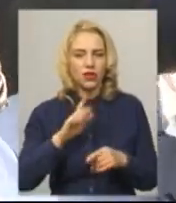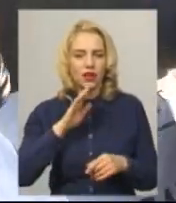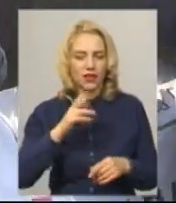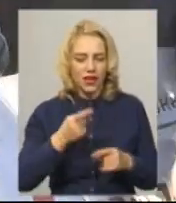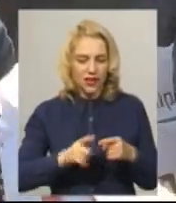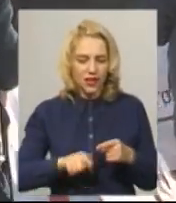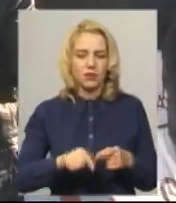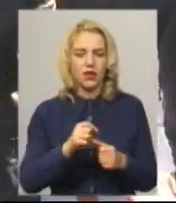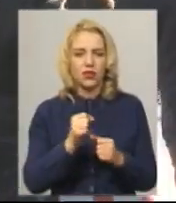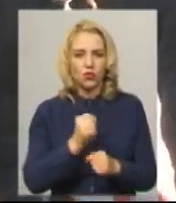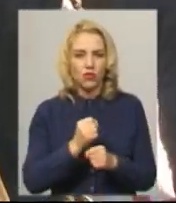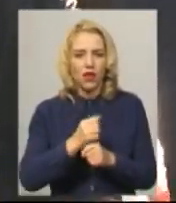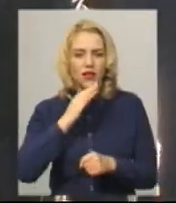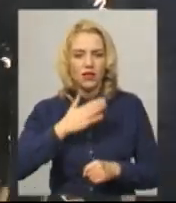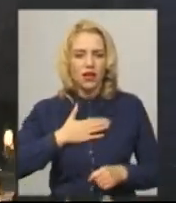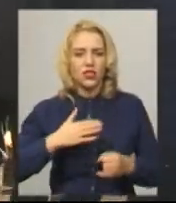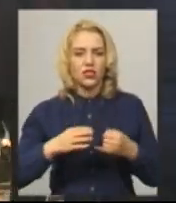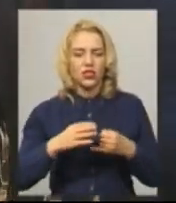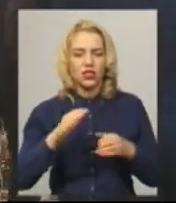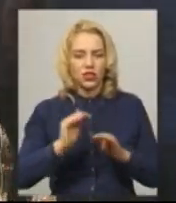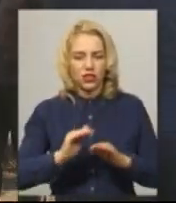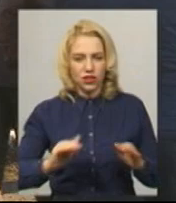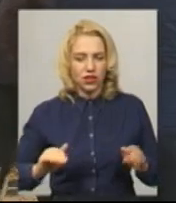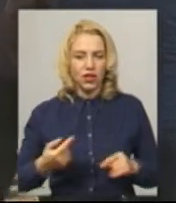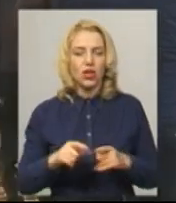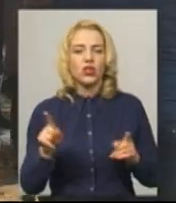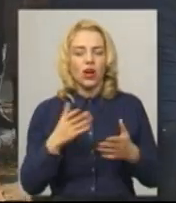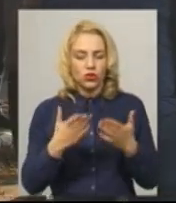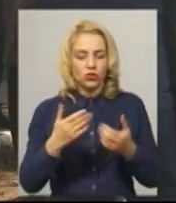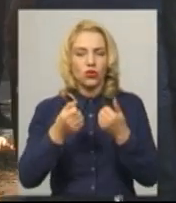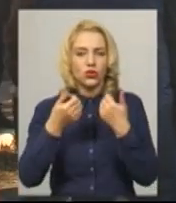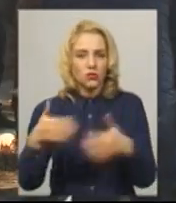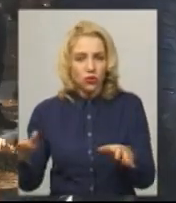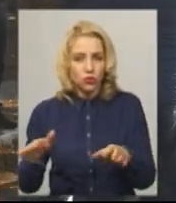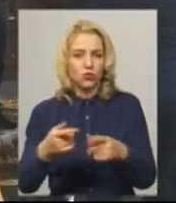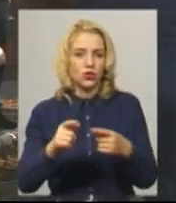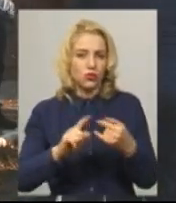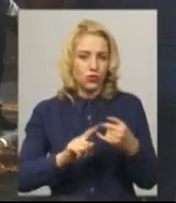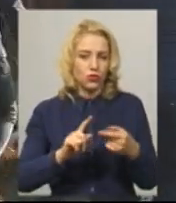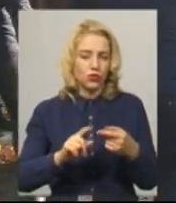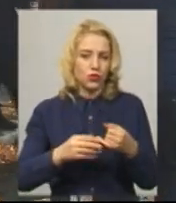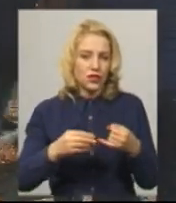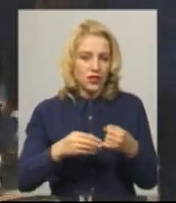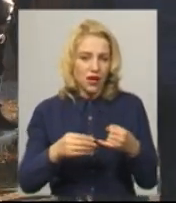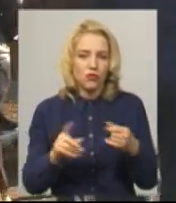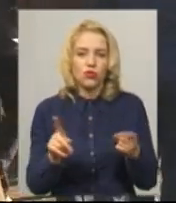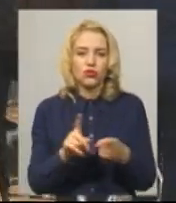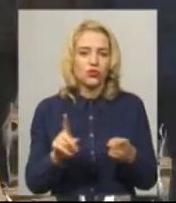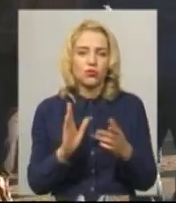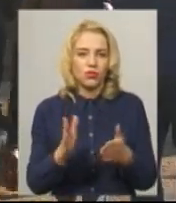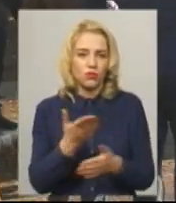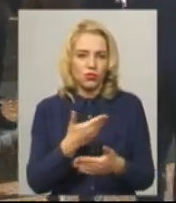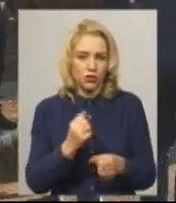щось залишилось, тому що, якщо продадуть землю, що нам тоді, для чого ми живемо, для чого ми существуємо на цій землі,